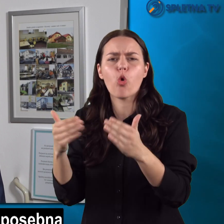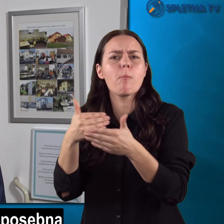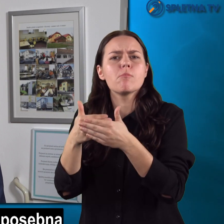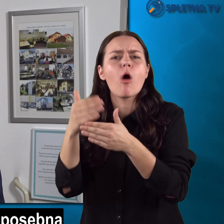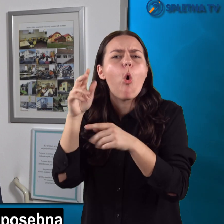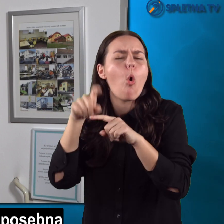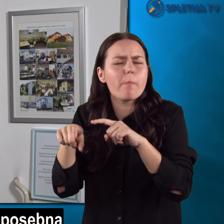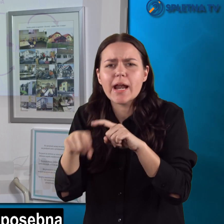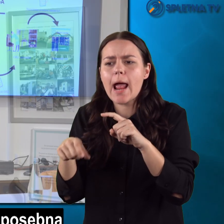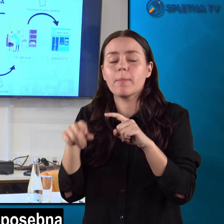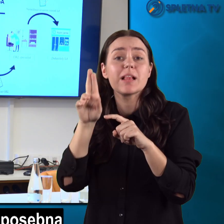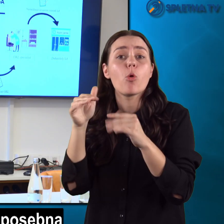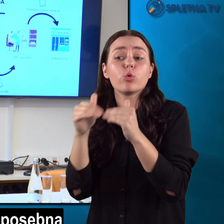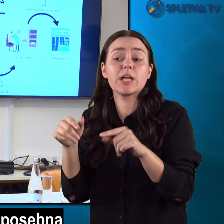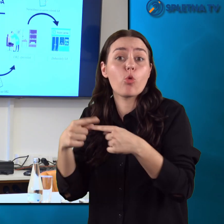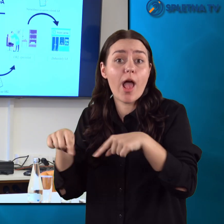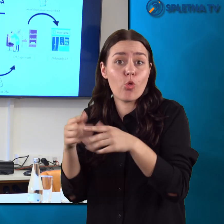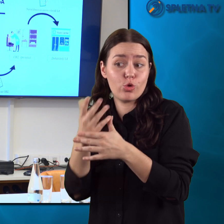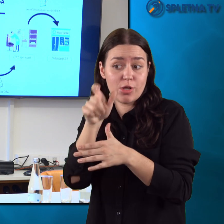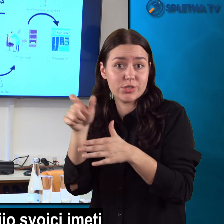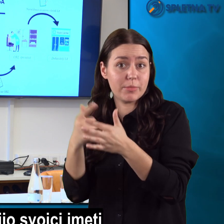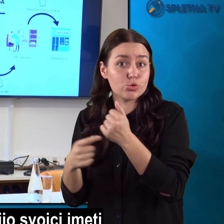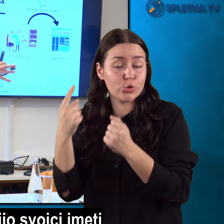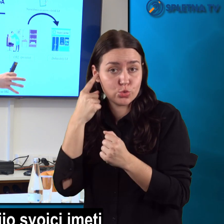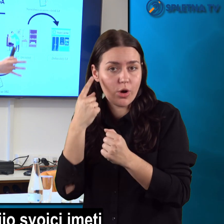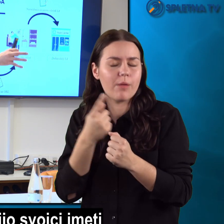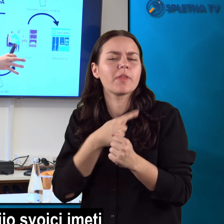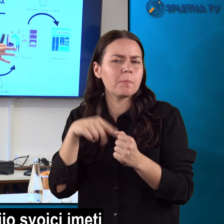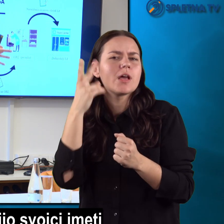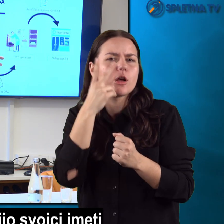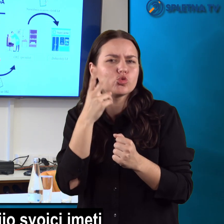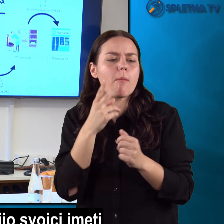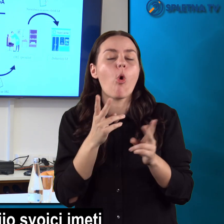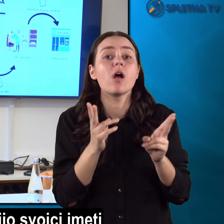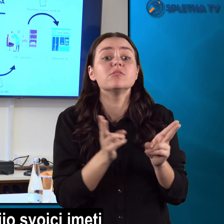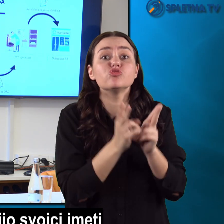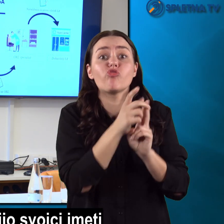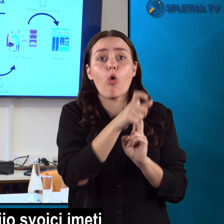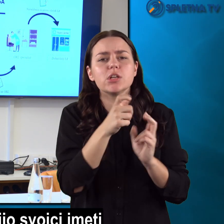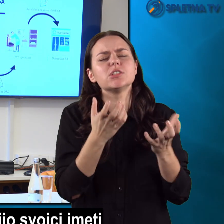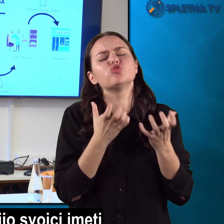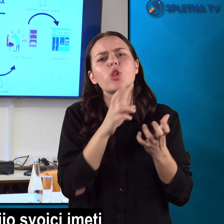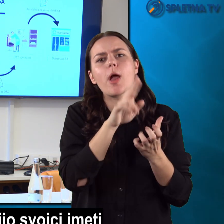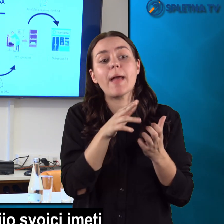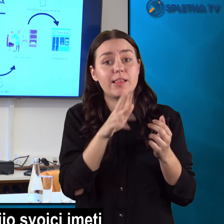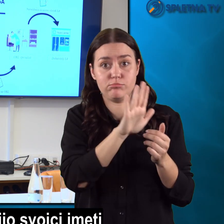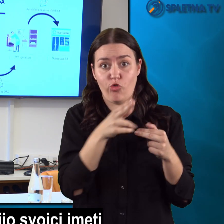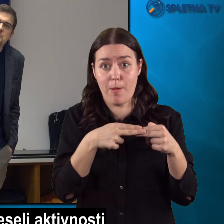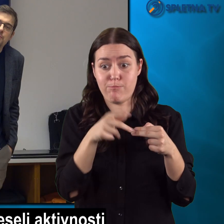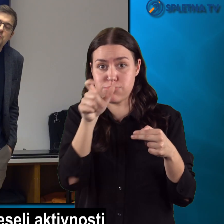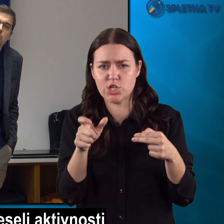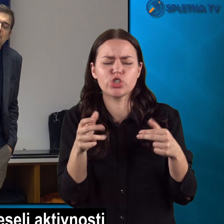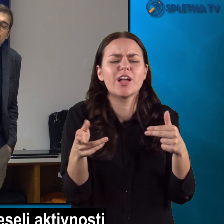opremljen in posebna enota za osebe z izgubo sluha. Mi razumemo, da želijo svojci imeti svoje bližnje čim bliže svojemu